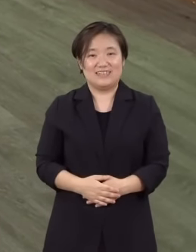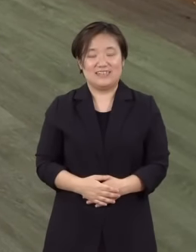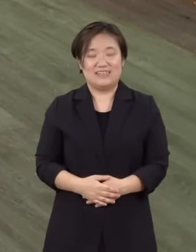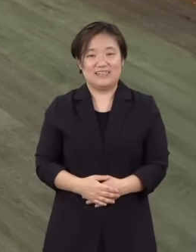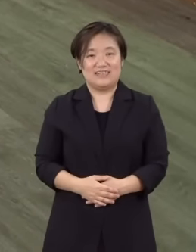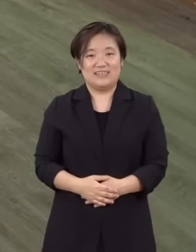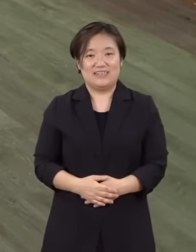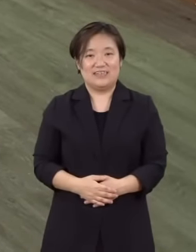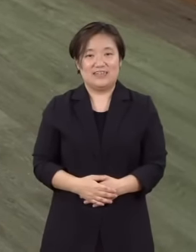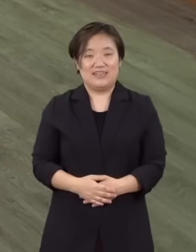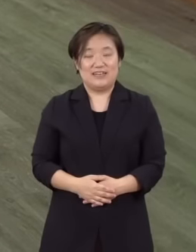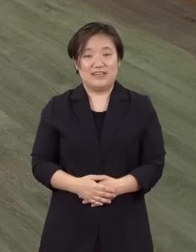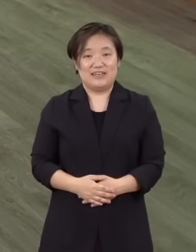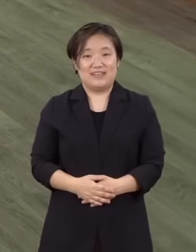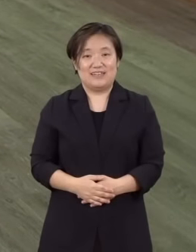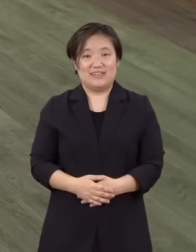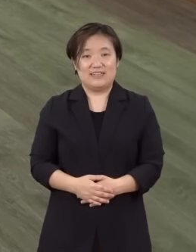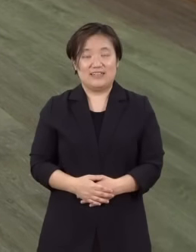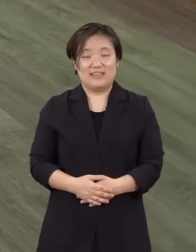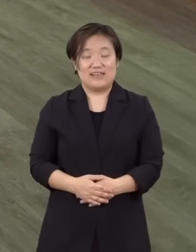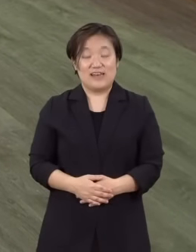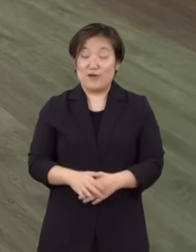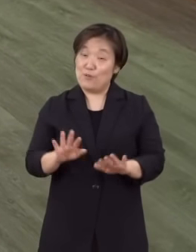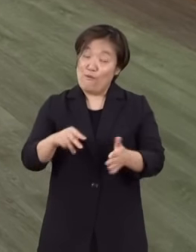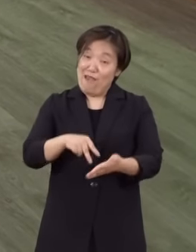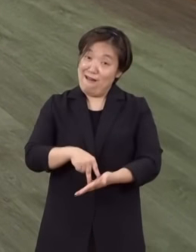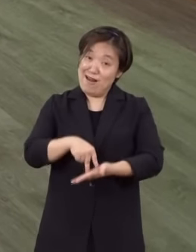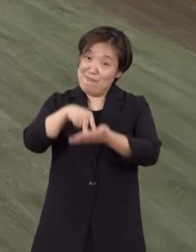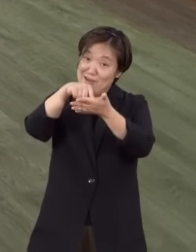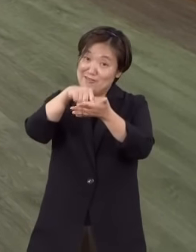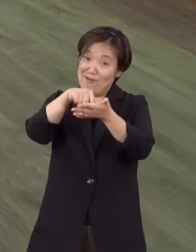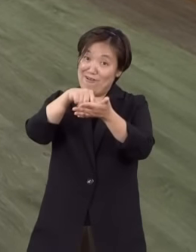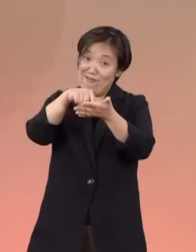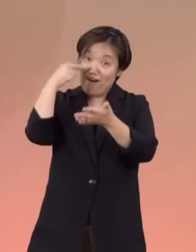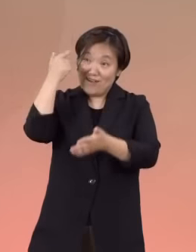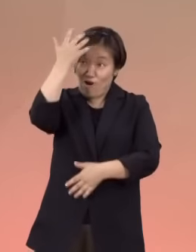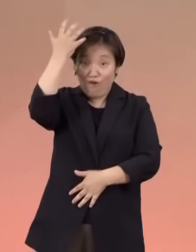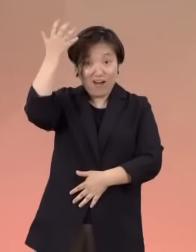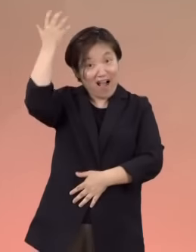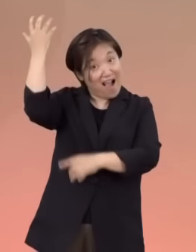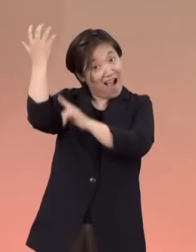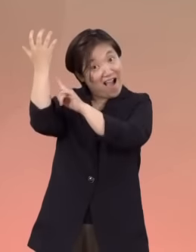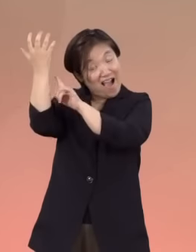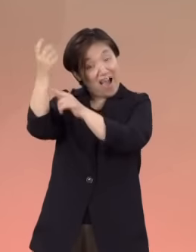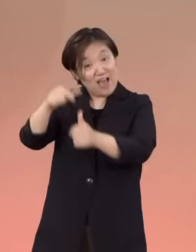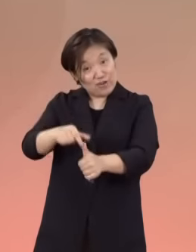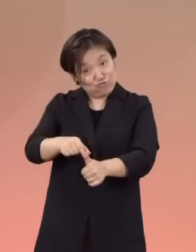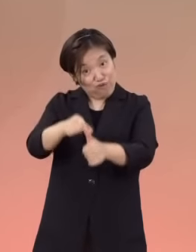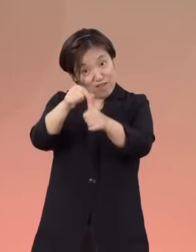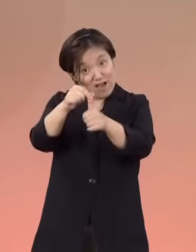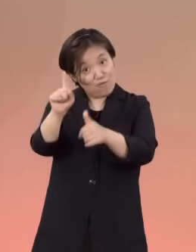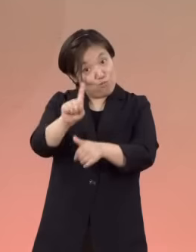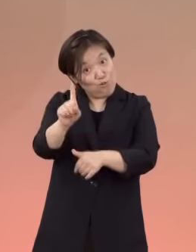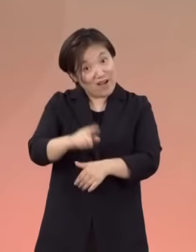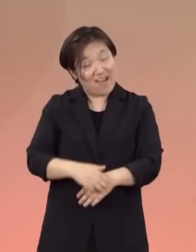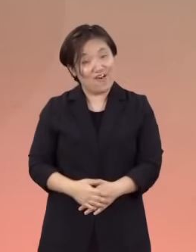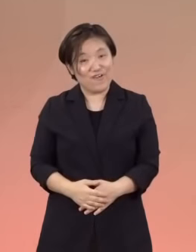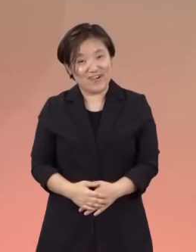엘리베이터 영가를 천도하다는 내용으로 신기한 체험 편지에